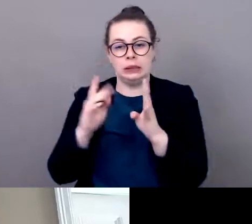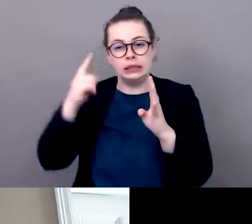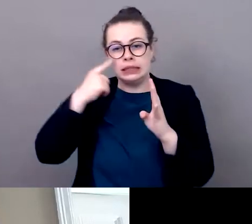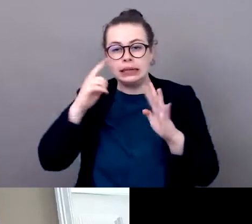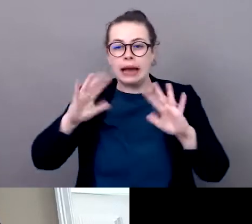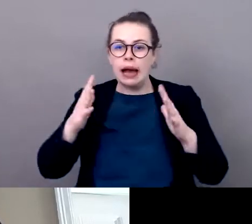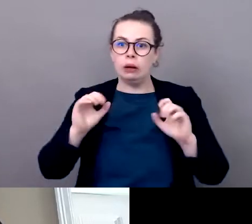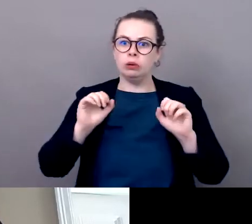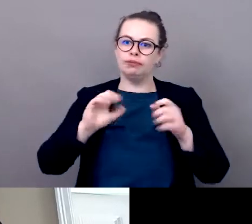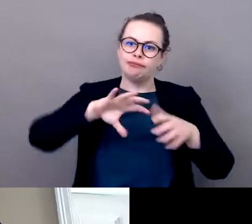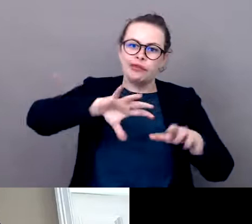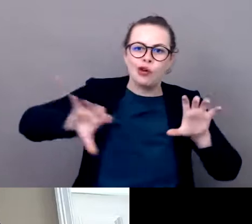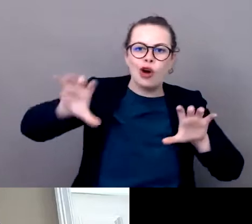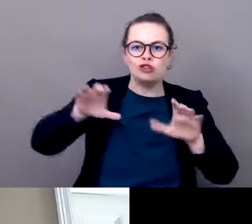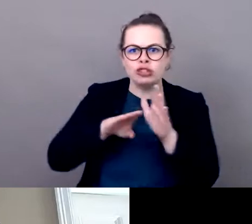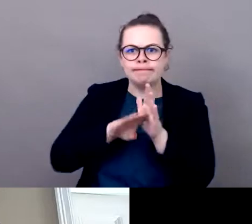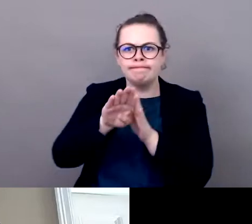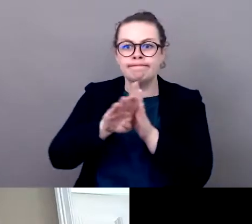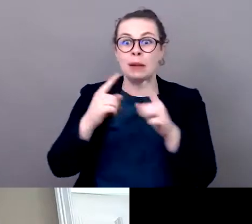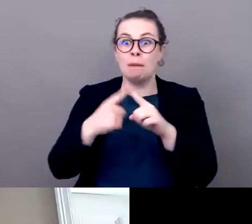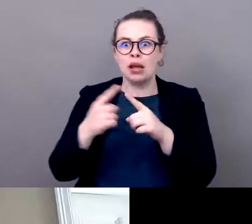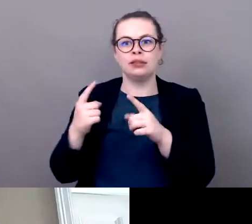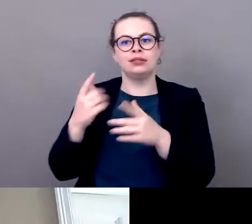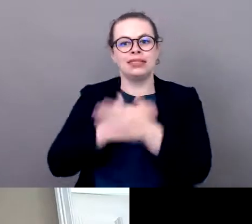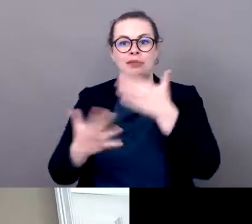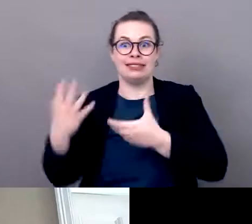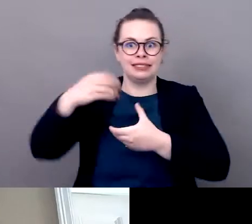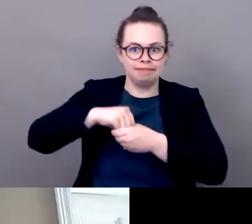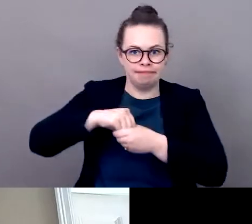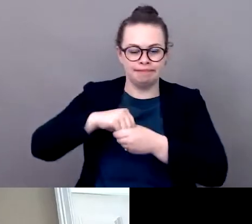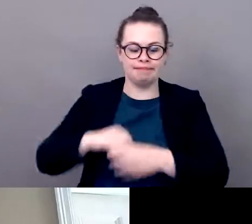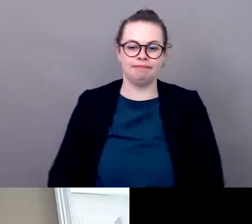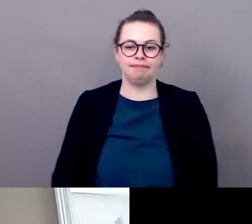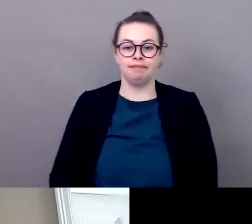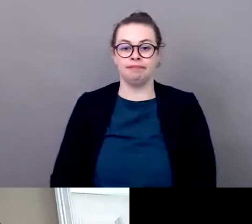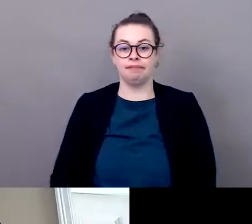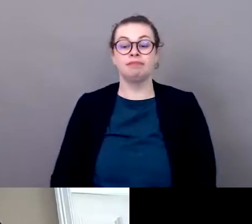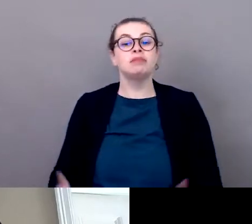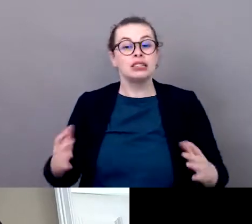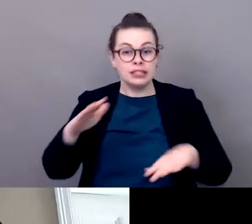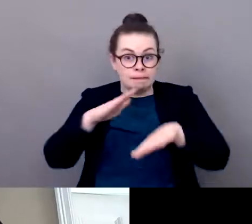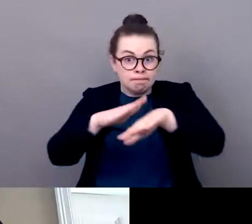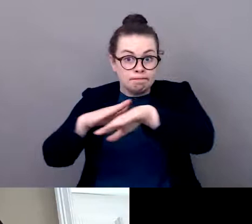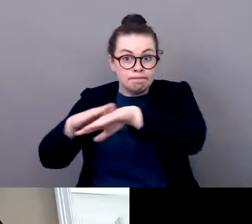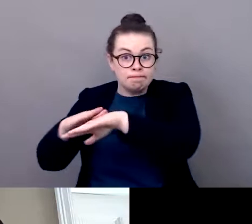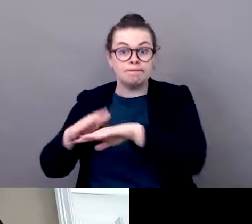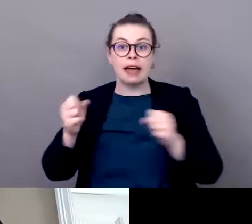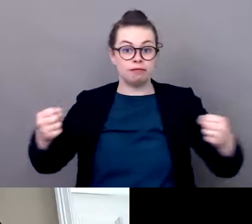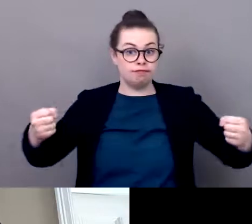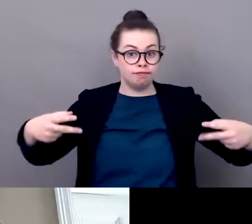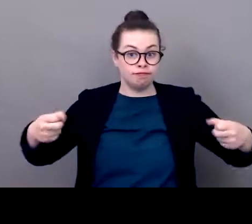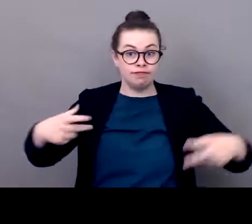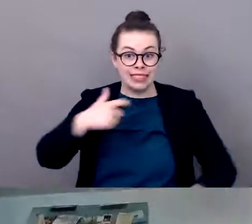d'ODP présentes partout dans le monde. Et alors, à titre de rappel, il y a une interprétation des signes qui est